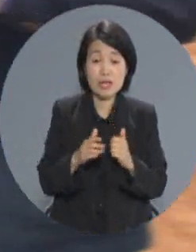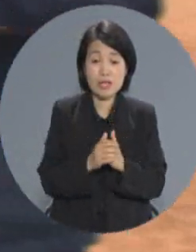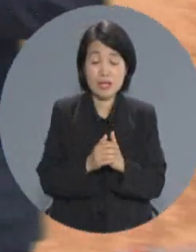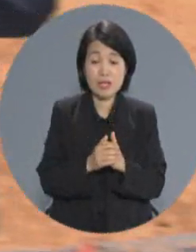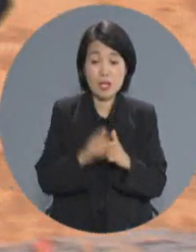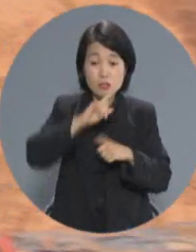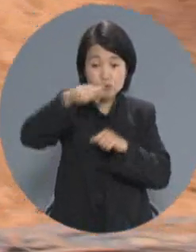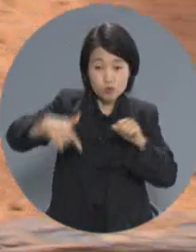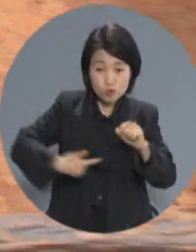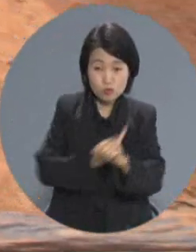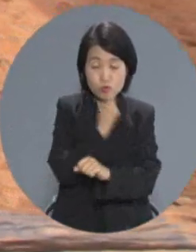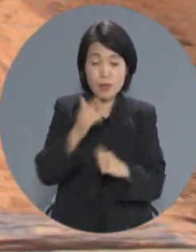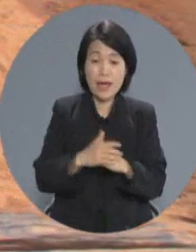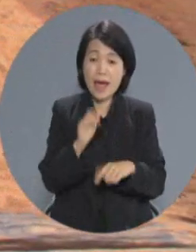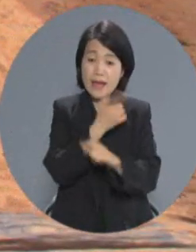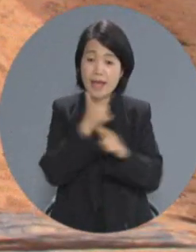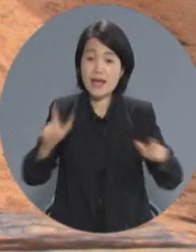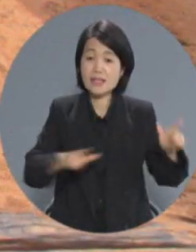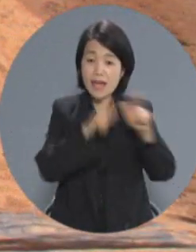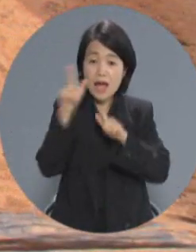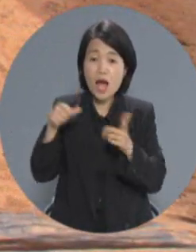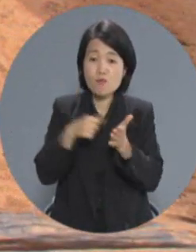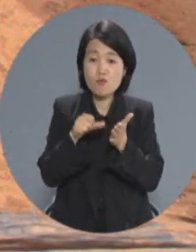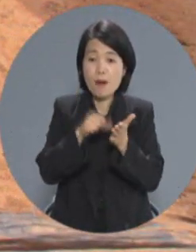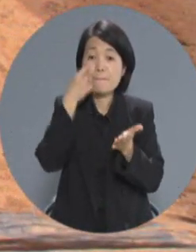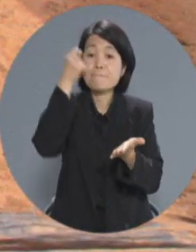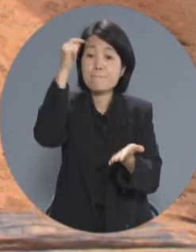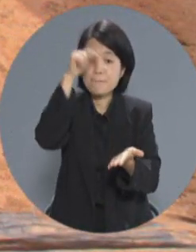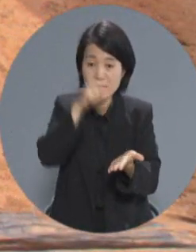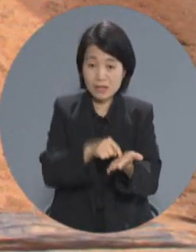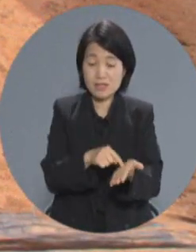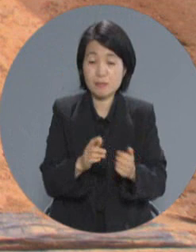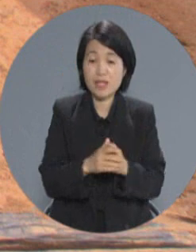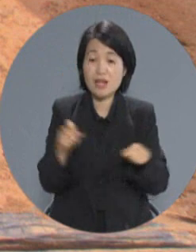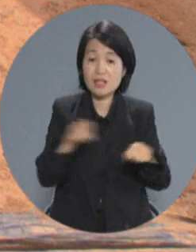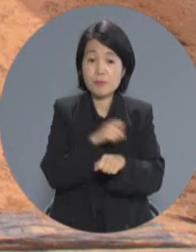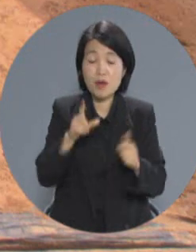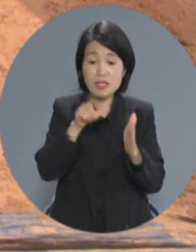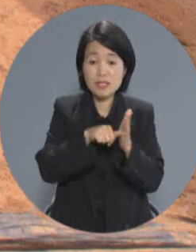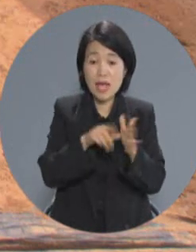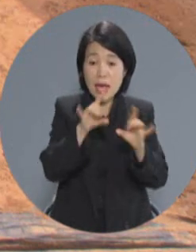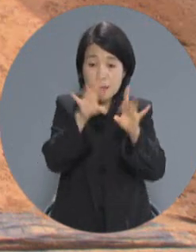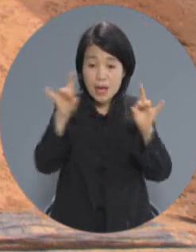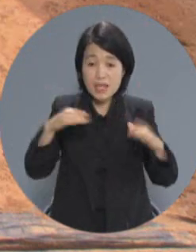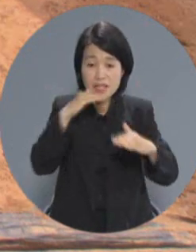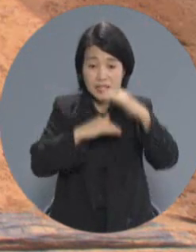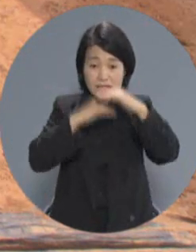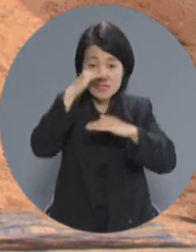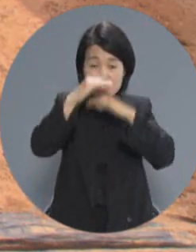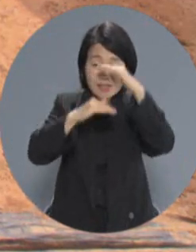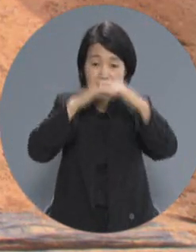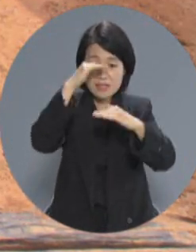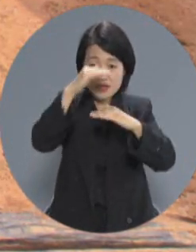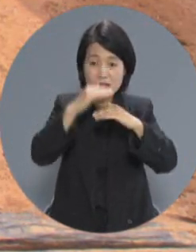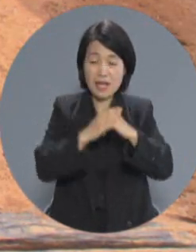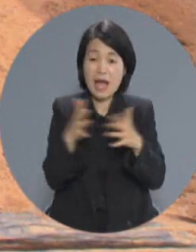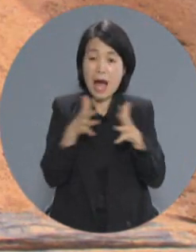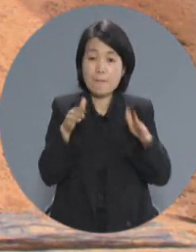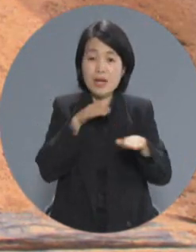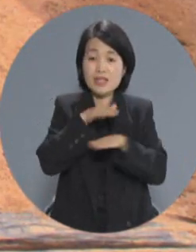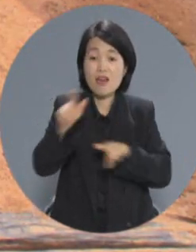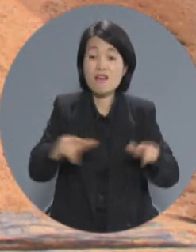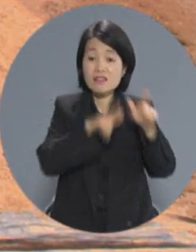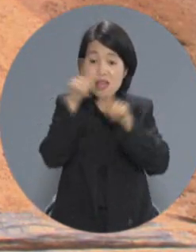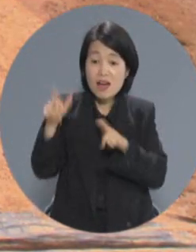폐총 주변에서는 다양한 생활 유구들도 발견됐습니다. 특히 시대에 따라 층층이 나타나는 이른바 아파트형